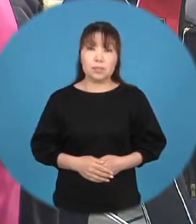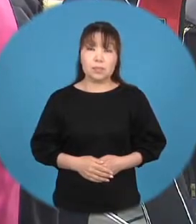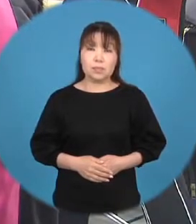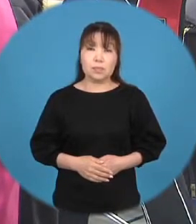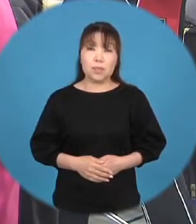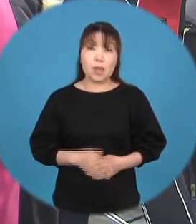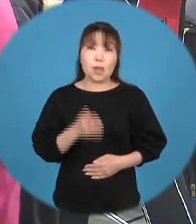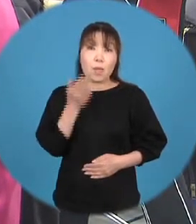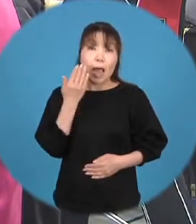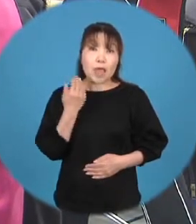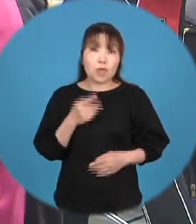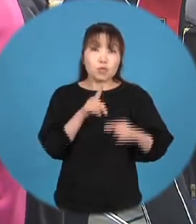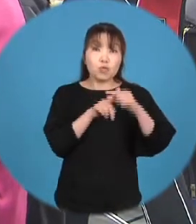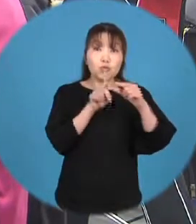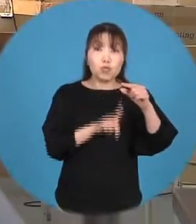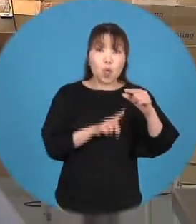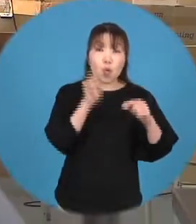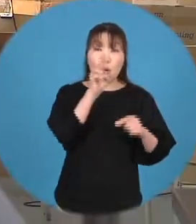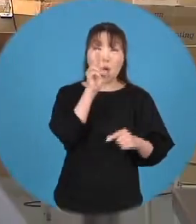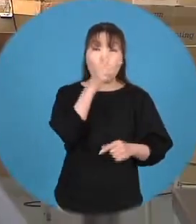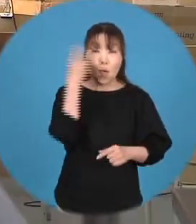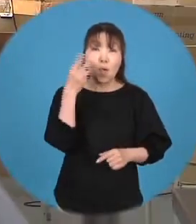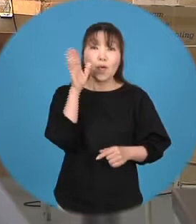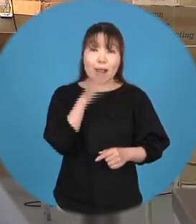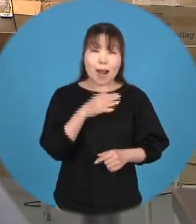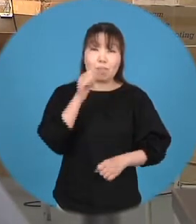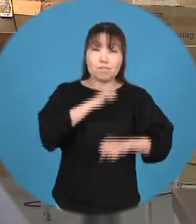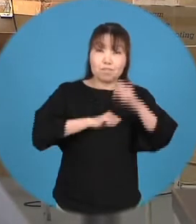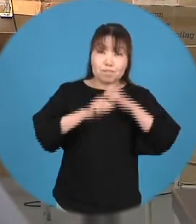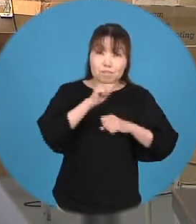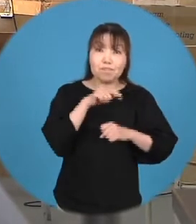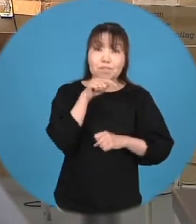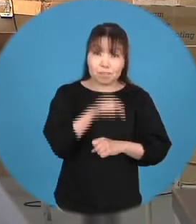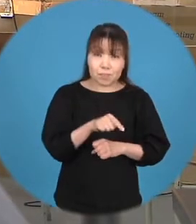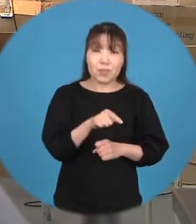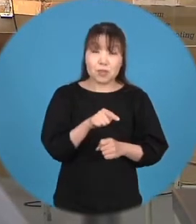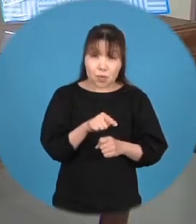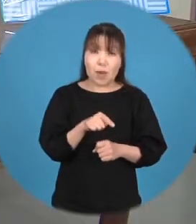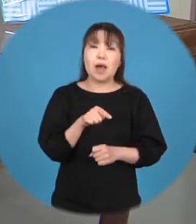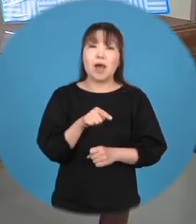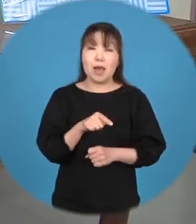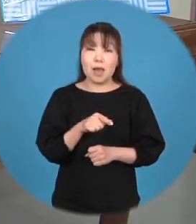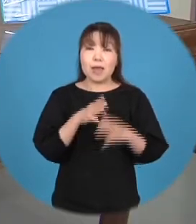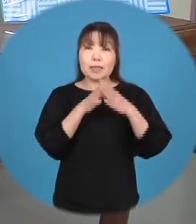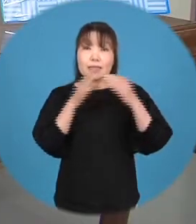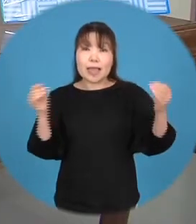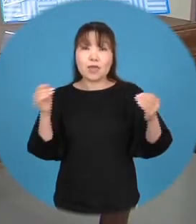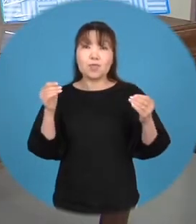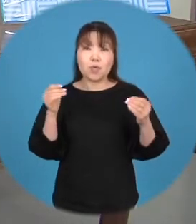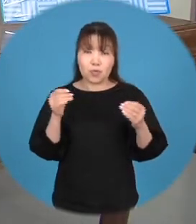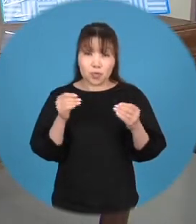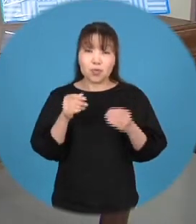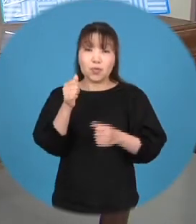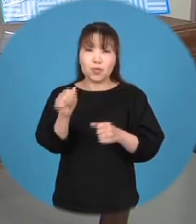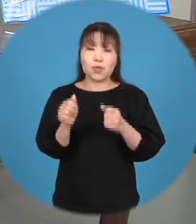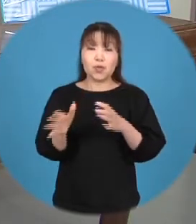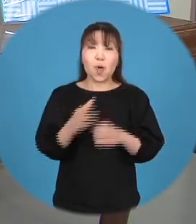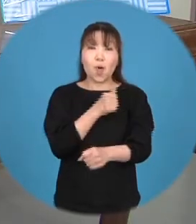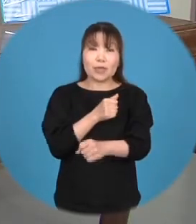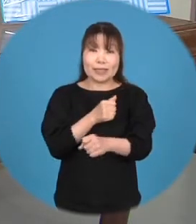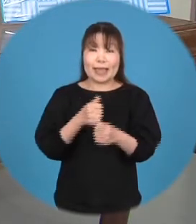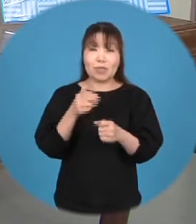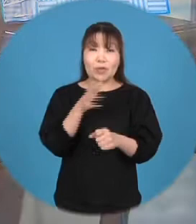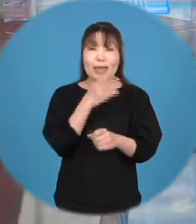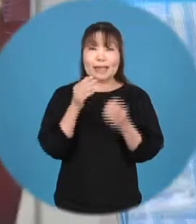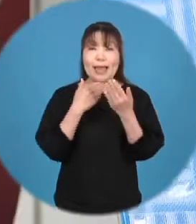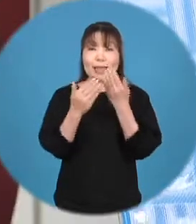前身の中濃高校の頃から活動が盛んだったライフル射撃部は、全国ライフル射撃競技選手権大会